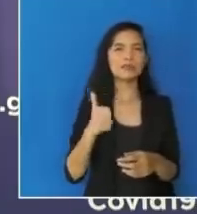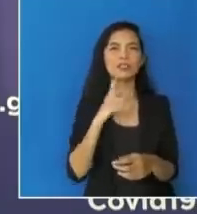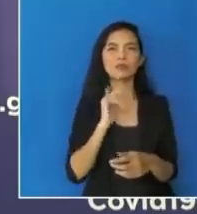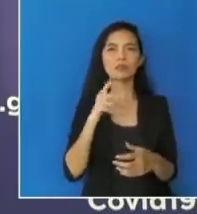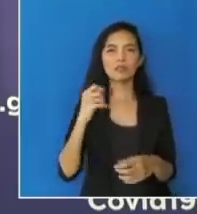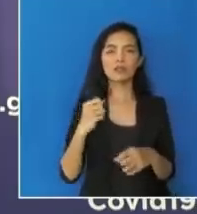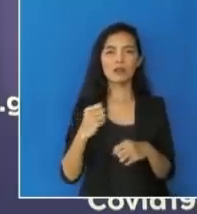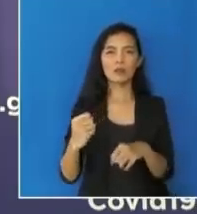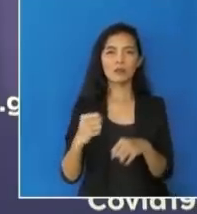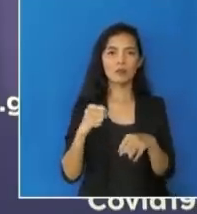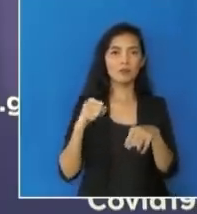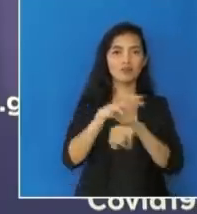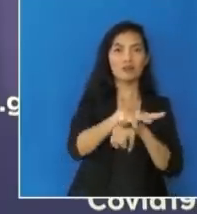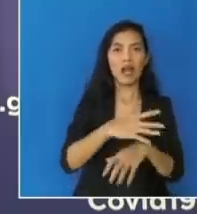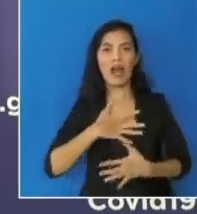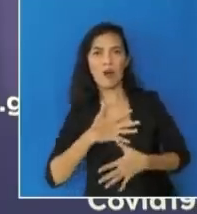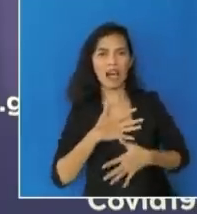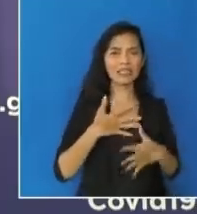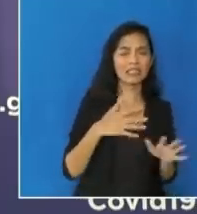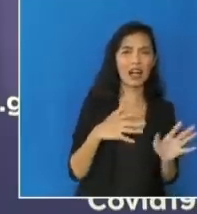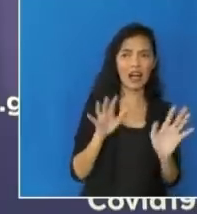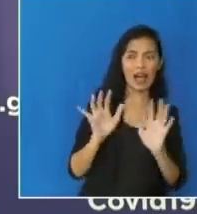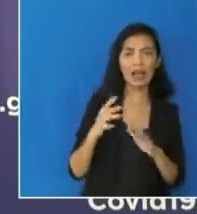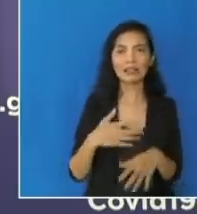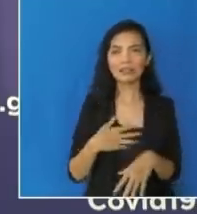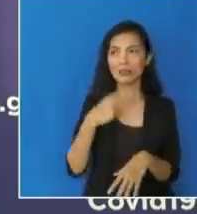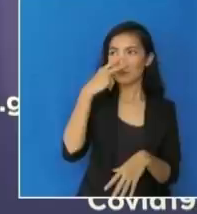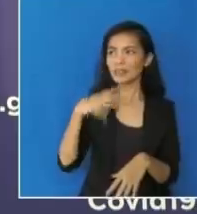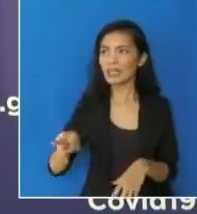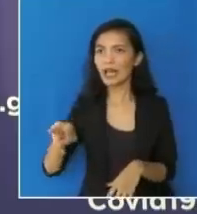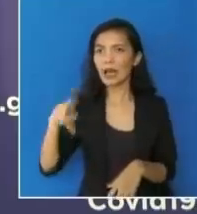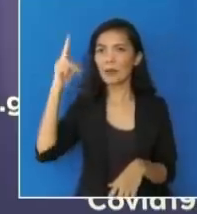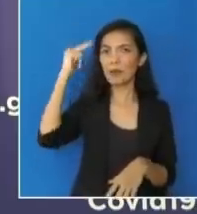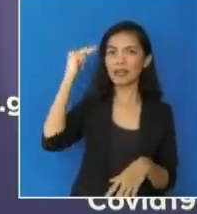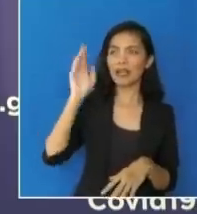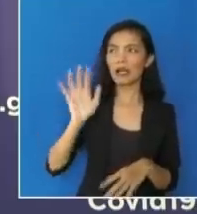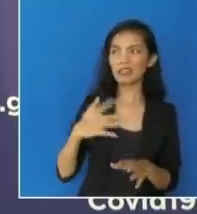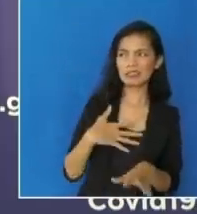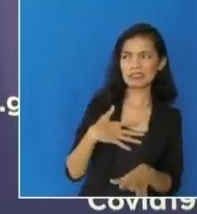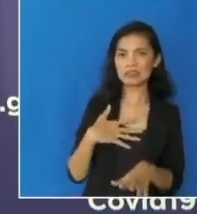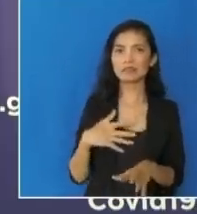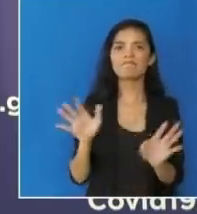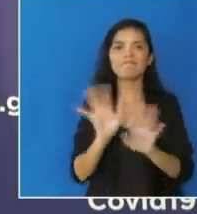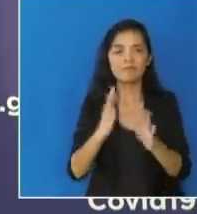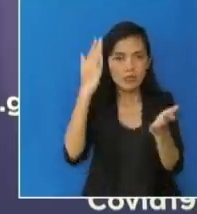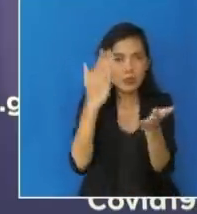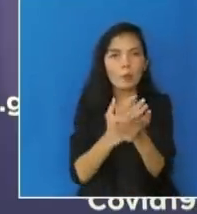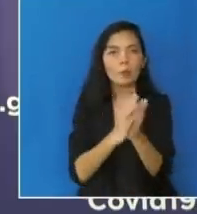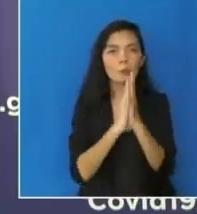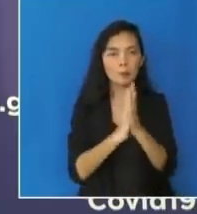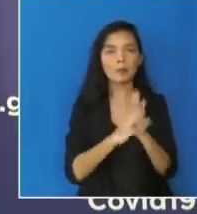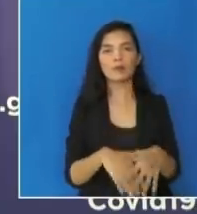memunculkan kekhawatiran, memunculkan ketidakpercayaan kepada aparat pemerintah. Oleh karena